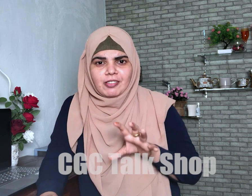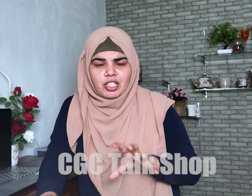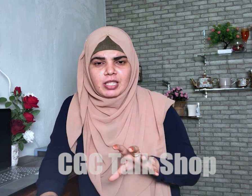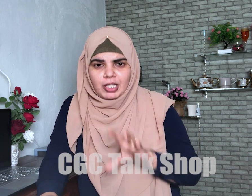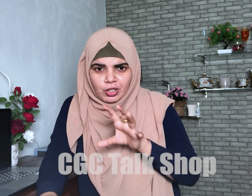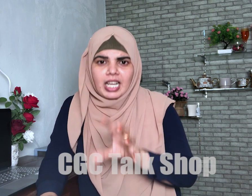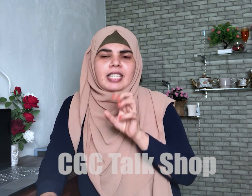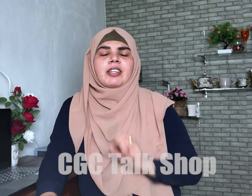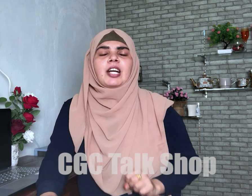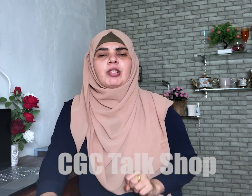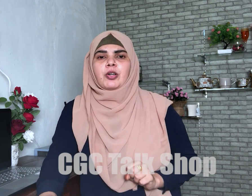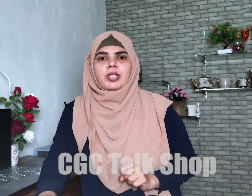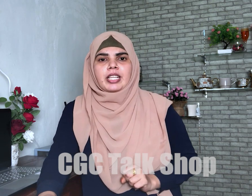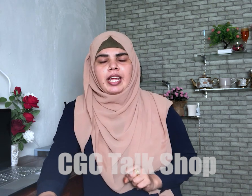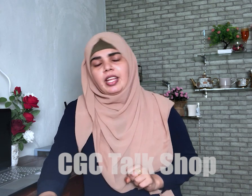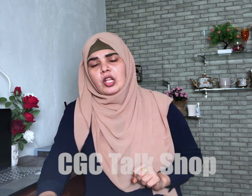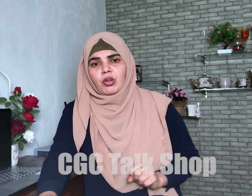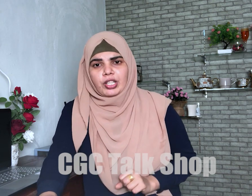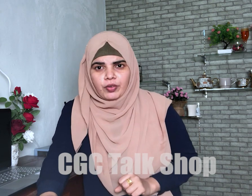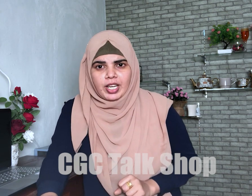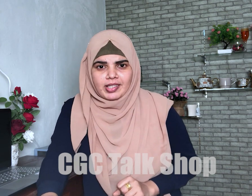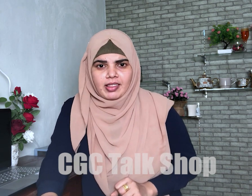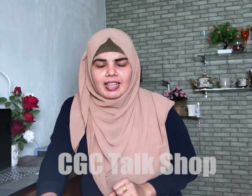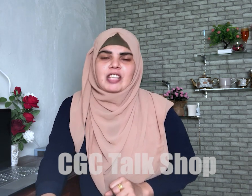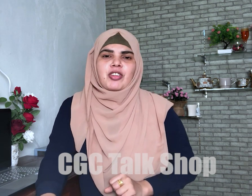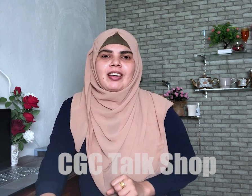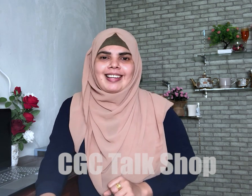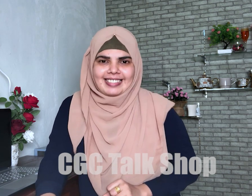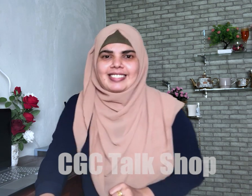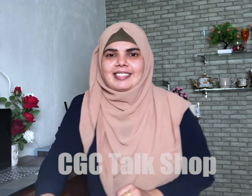பேசிய விஷயத்த மட்டும்தான் நான் இந்த காணொலியில கொடுத்திருக்கேன். சோ இன்னொரு வீடியோல சந்திக்கிறேன் இன்ஷா அல்லாஹ். நன்றி.